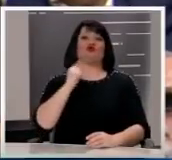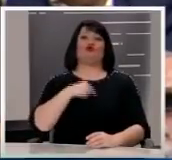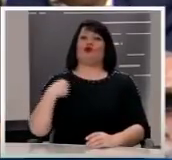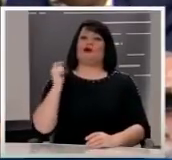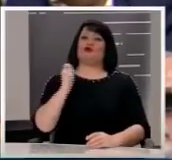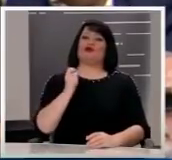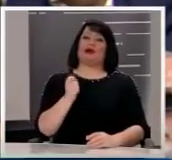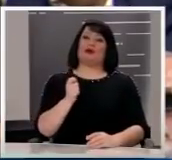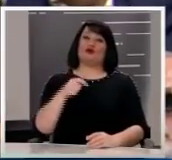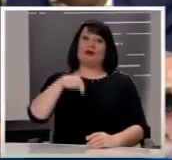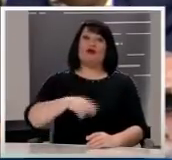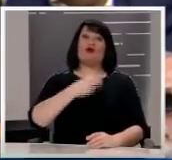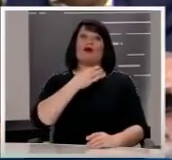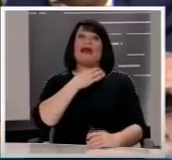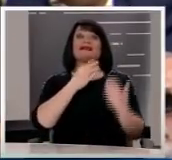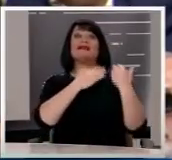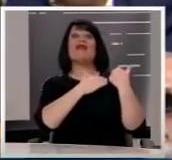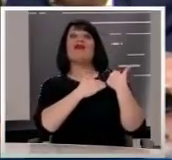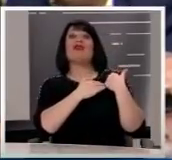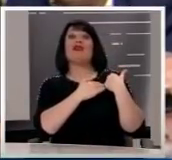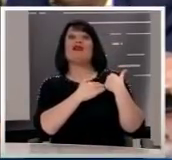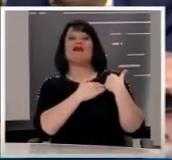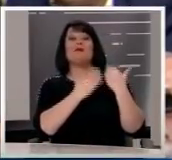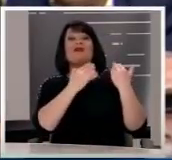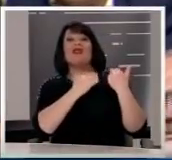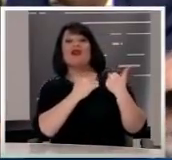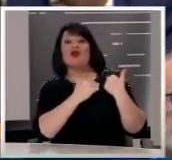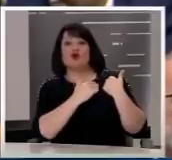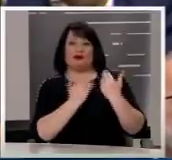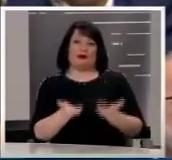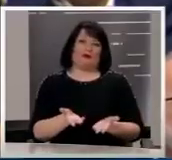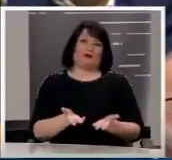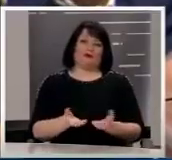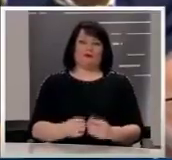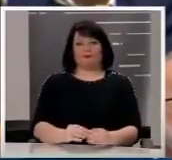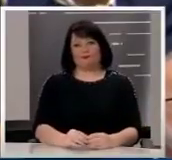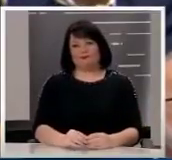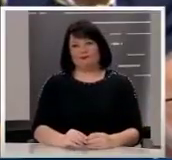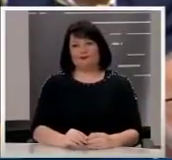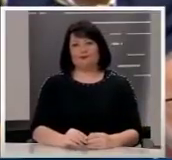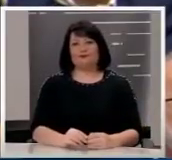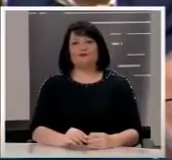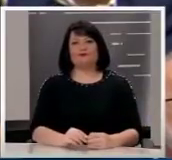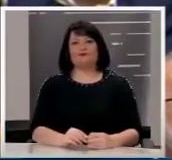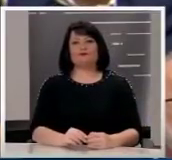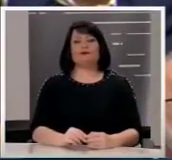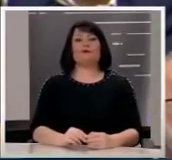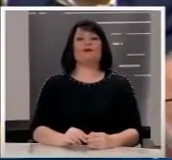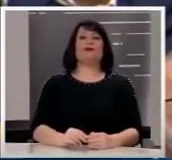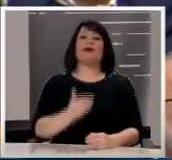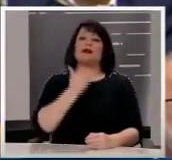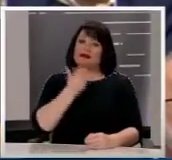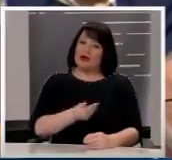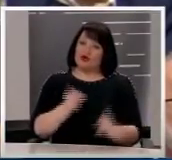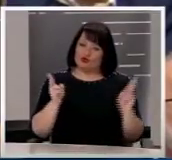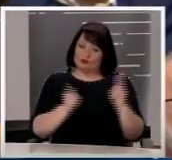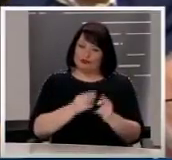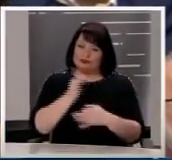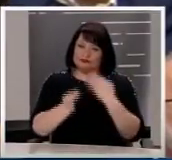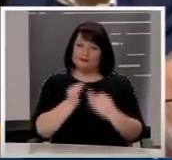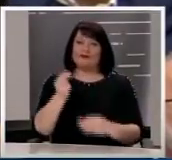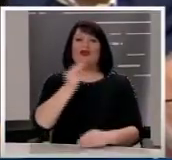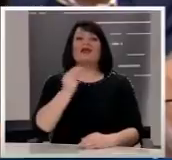αρχηγούς. Αλλά εδώ χρειάζεται θέση ευθύνης, υπευθυνότητας, κύριε Μητσοτάκη. Και κλείνω πολύ σύντομα